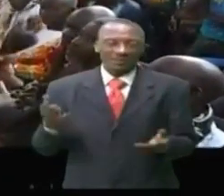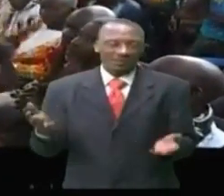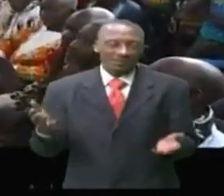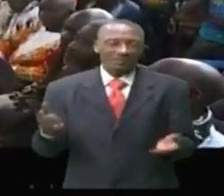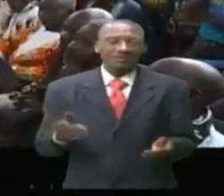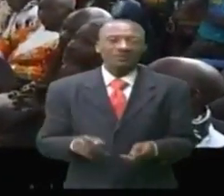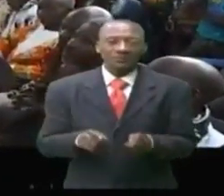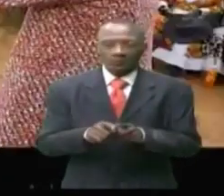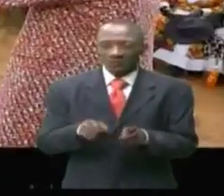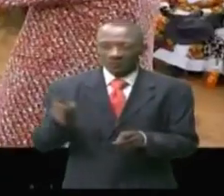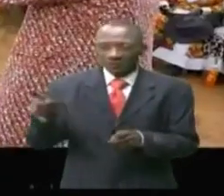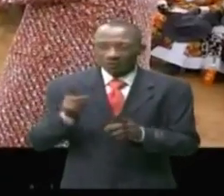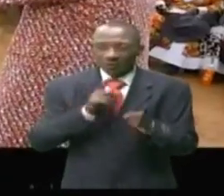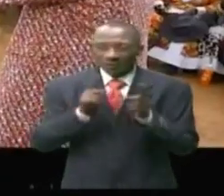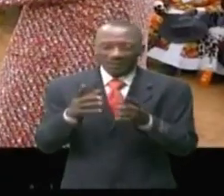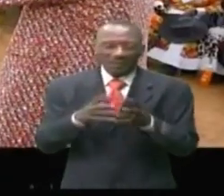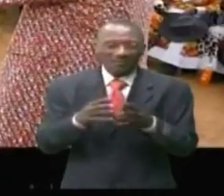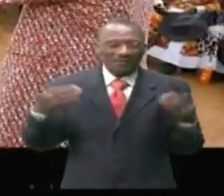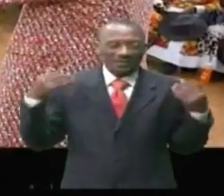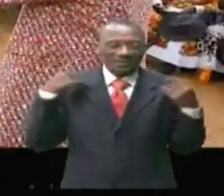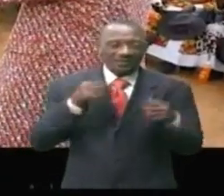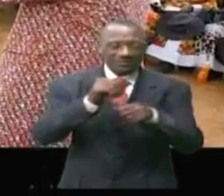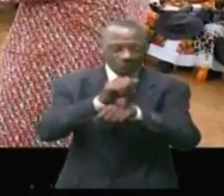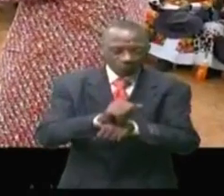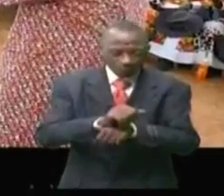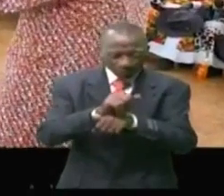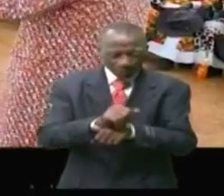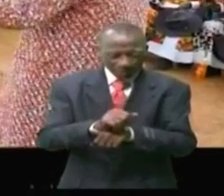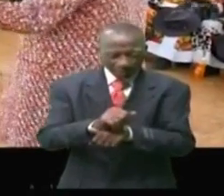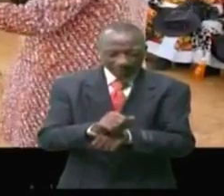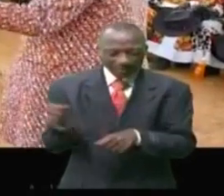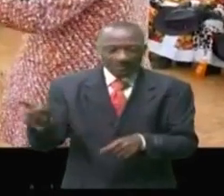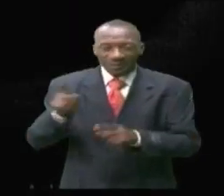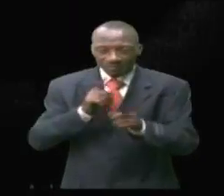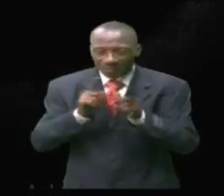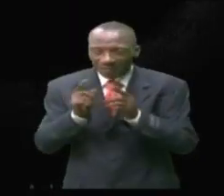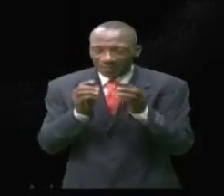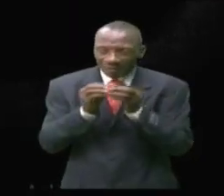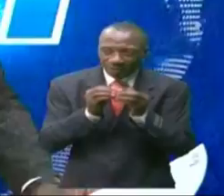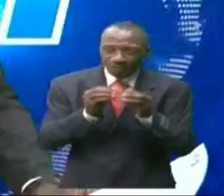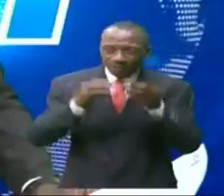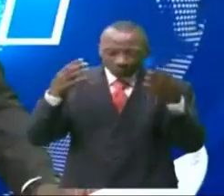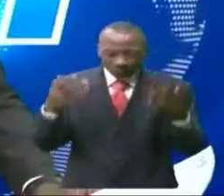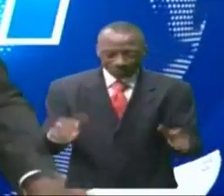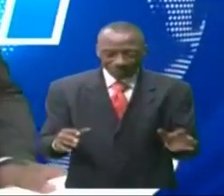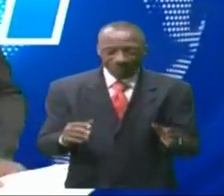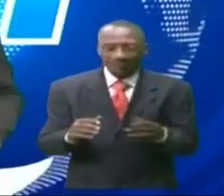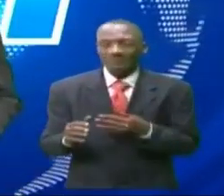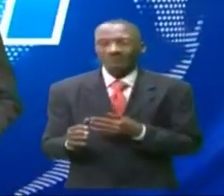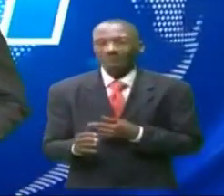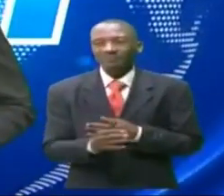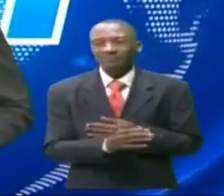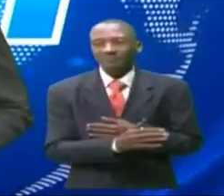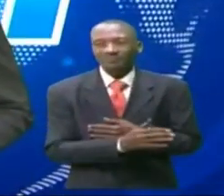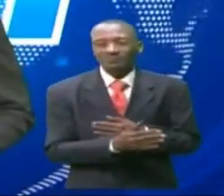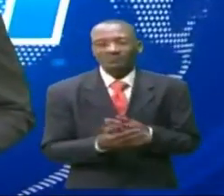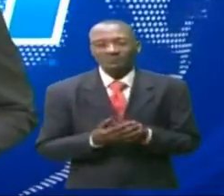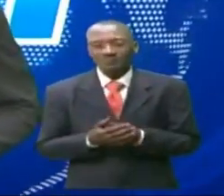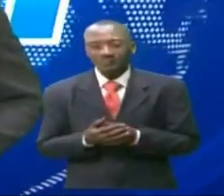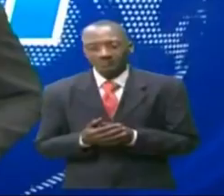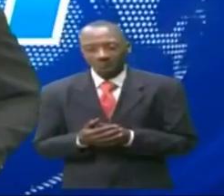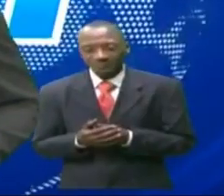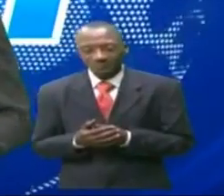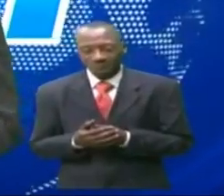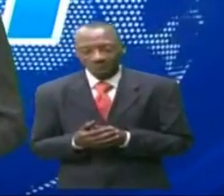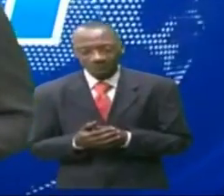coutumiers du secteur tout en bénéficiant de la bénédiction du chef de groupement de Moussoukantanda. C'est tout. Et puis cette